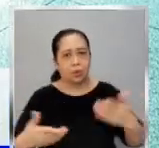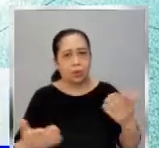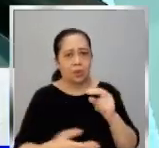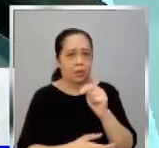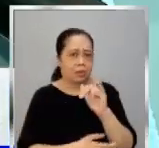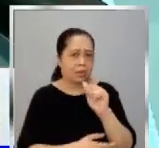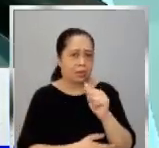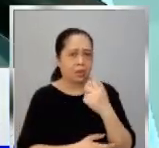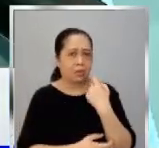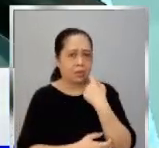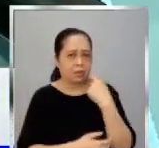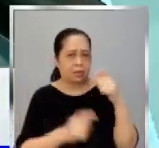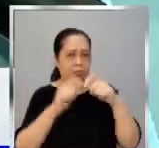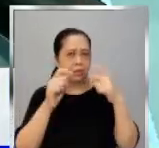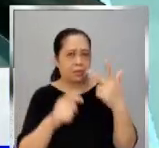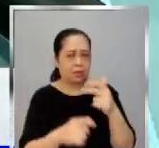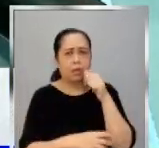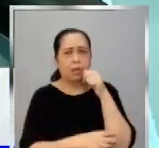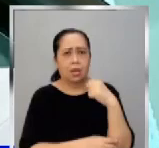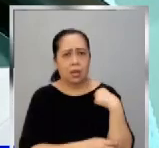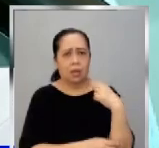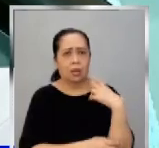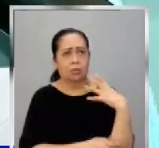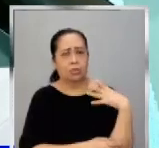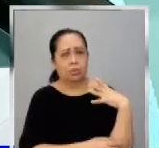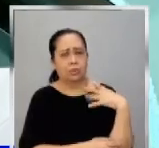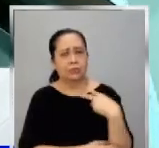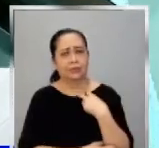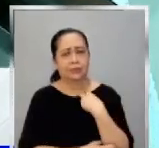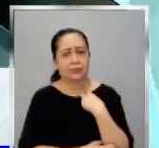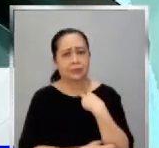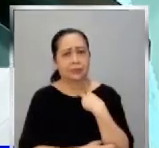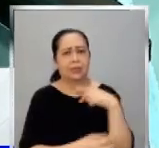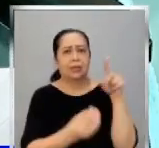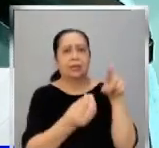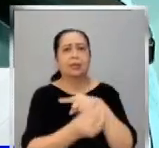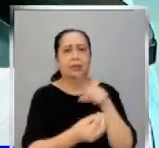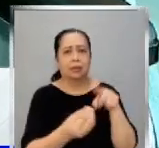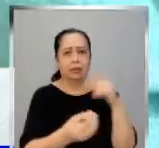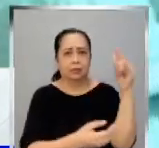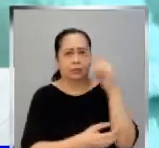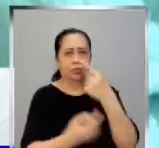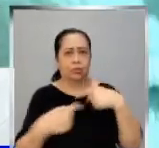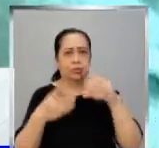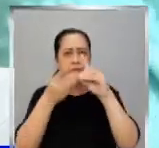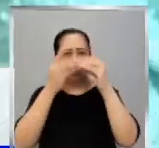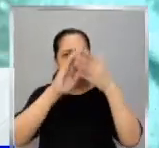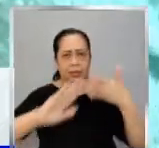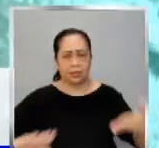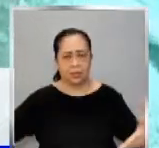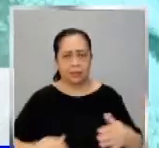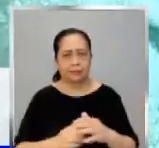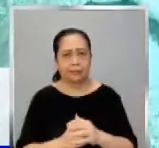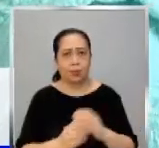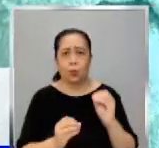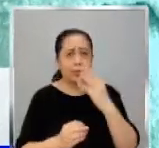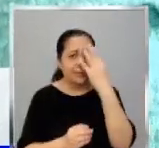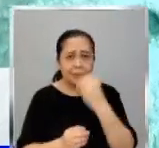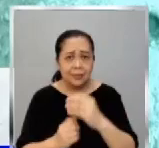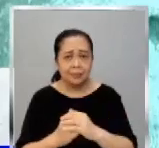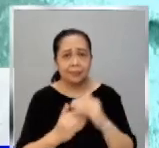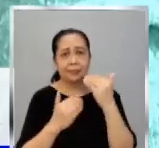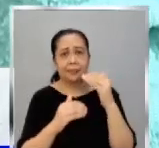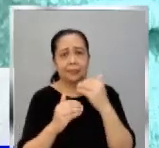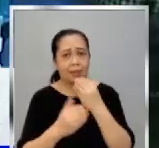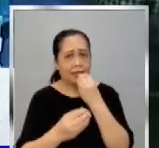umaga. Kahapon pa raw siya stranded matapos makansela ang kanyang flight pa Dumaguete. Walang tulog, limitado ang